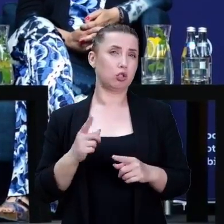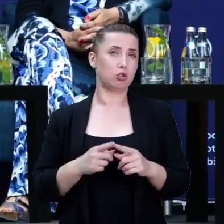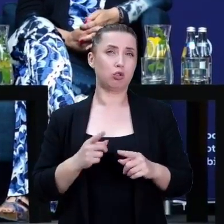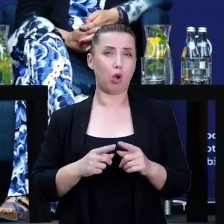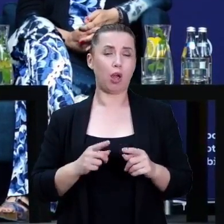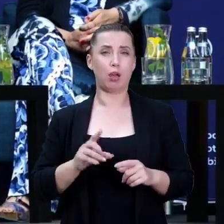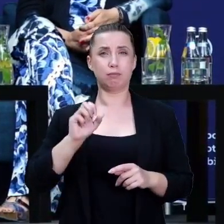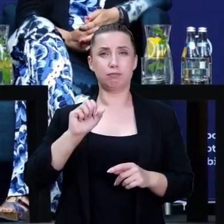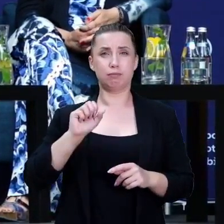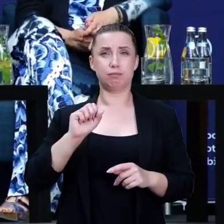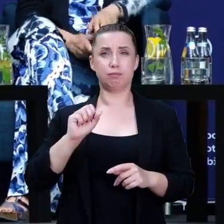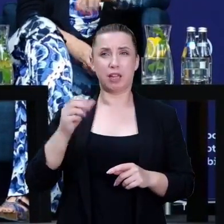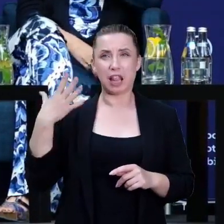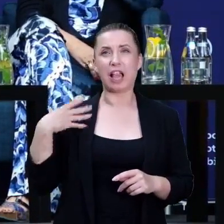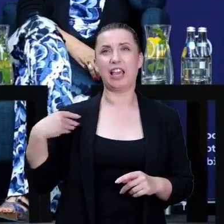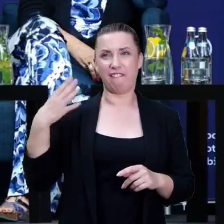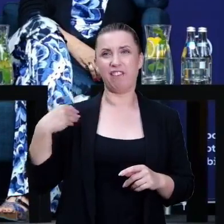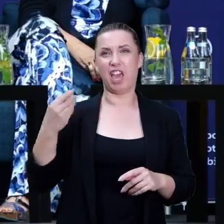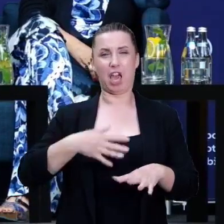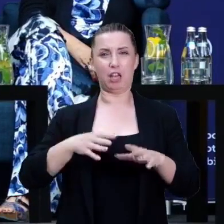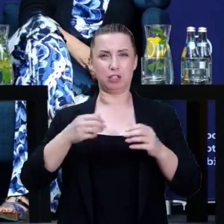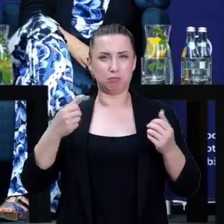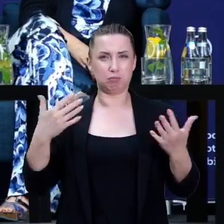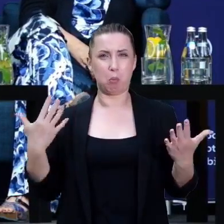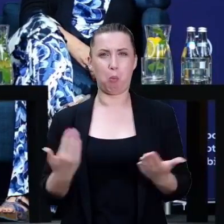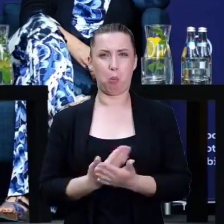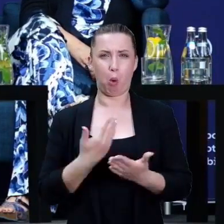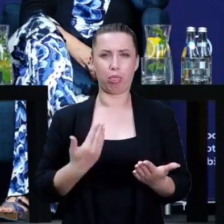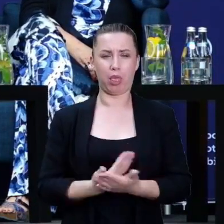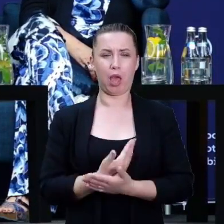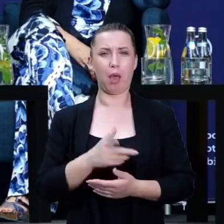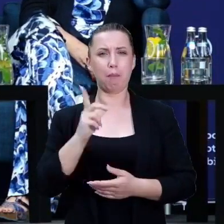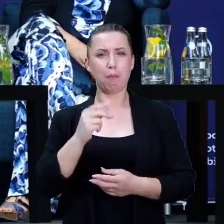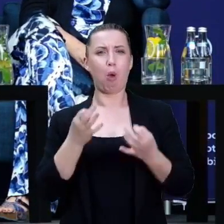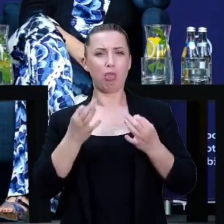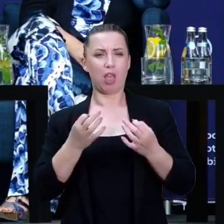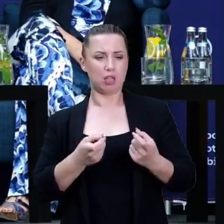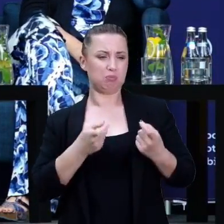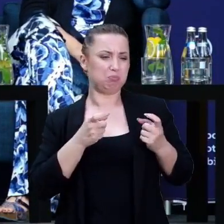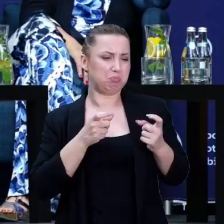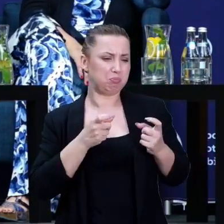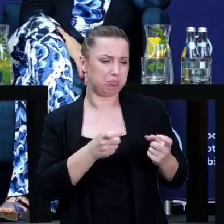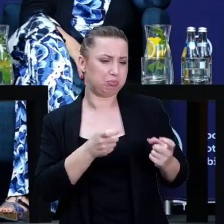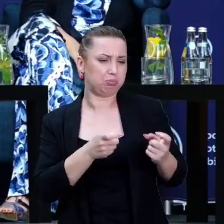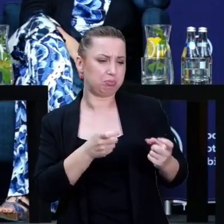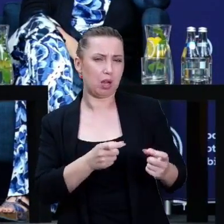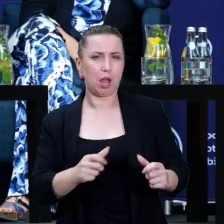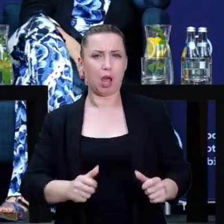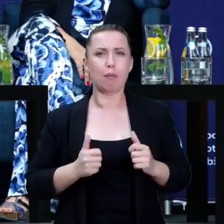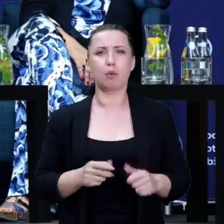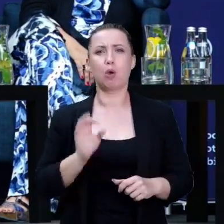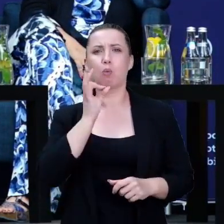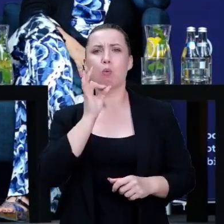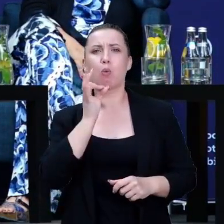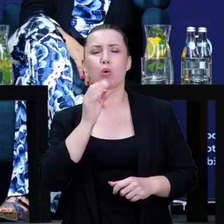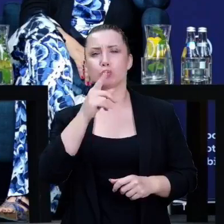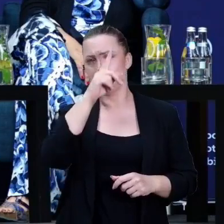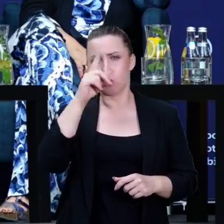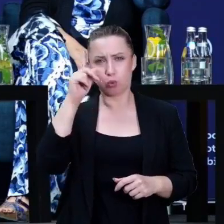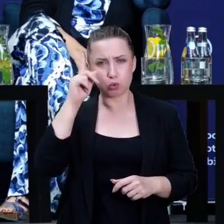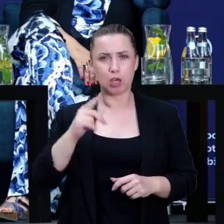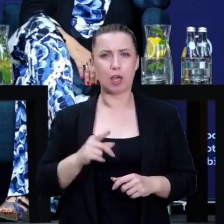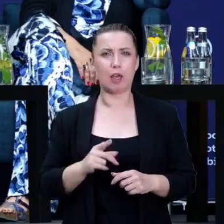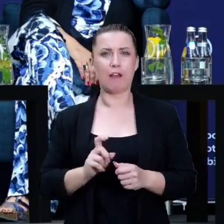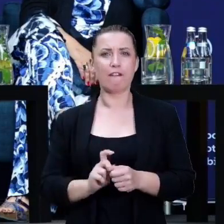bo jest bardzo silny nacisk na to, żeby młodzi ludzie dopływali do